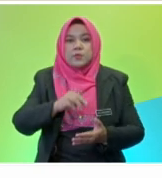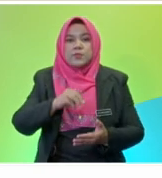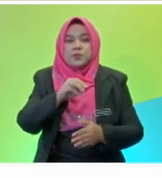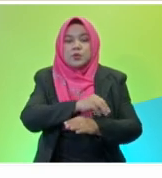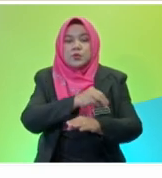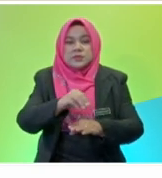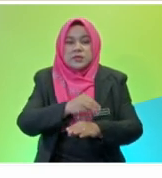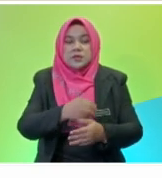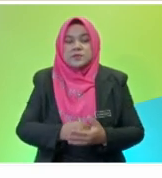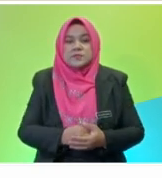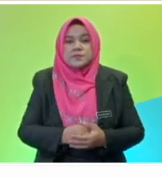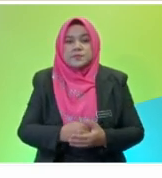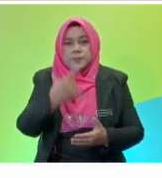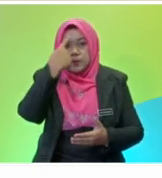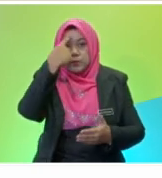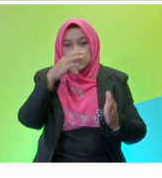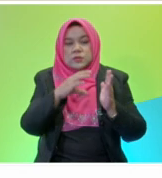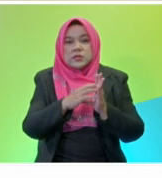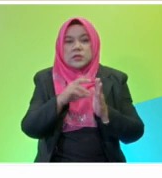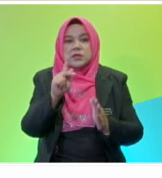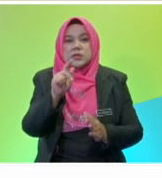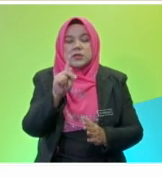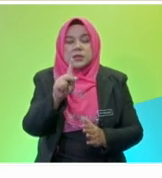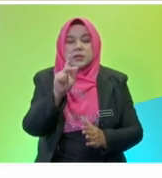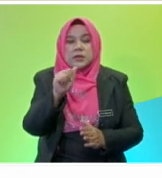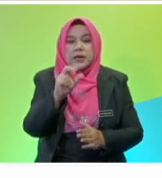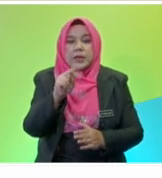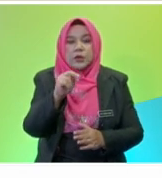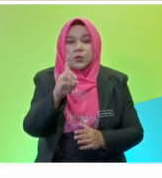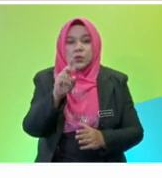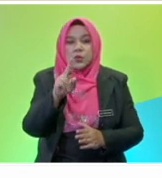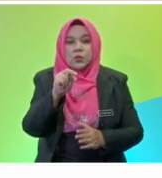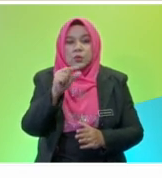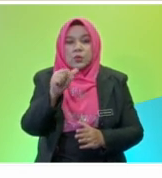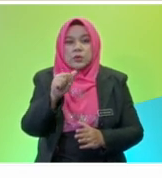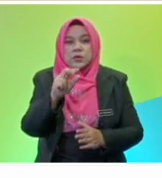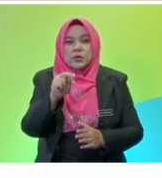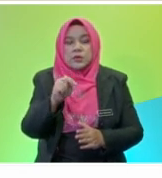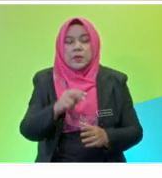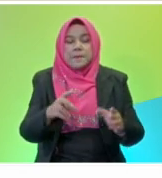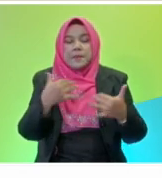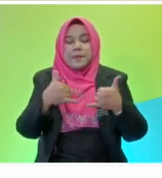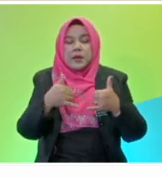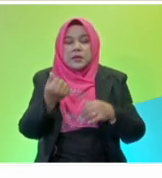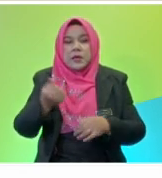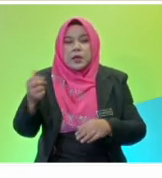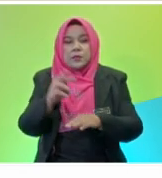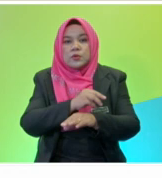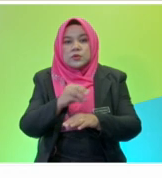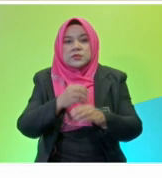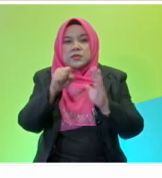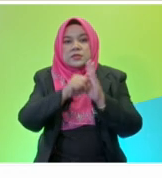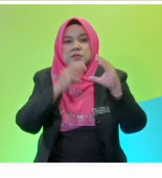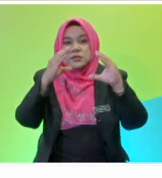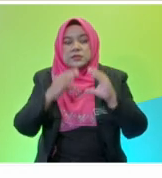Oke untuk standar kandungan kita melihat kepada kandungan yaitu memakai secara sambal di mana Kalau kita tengok